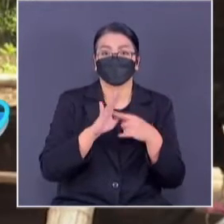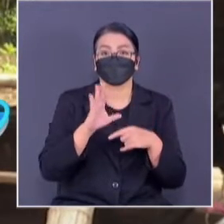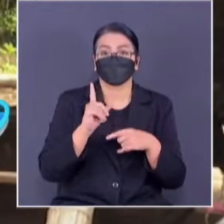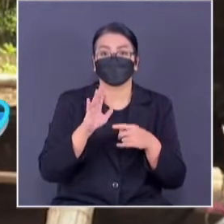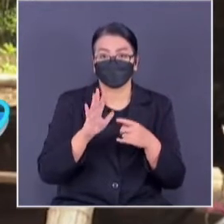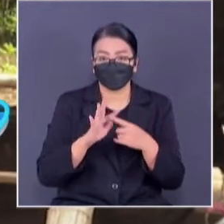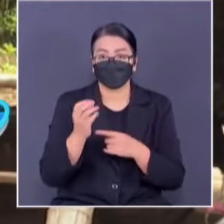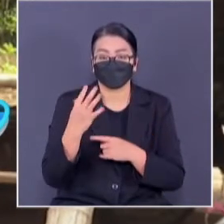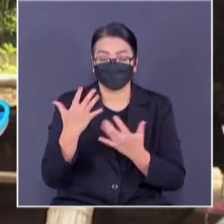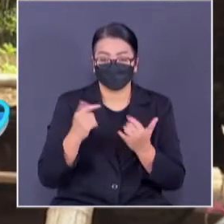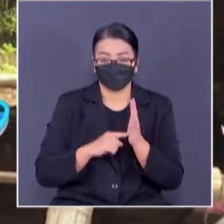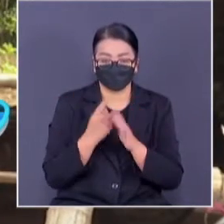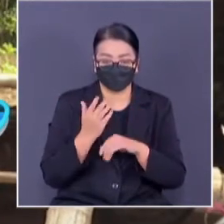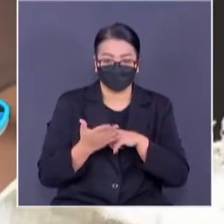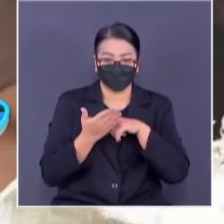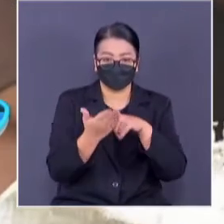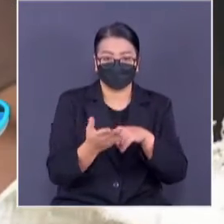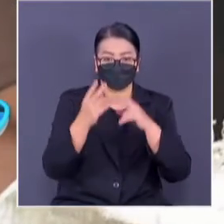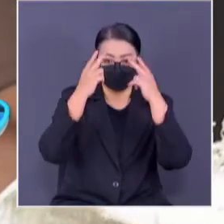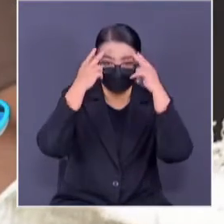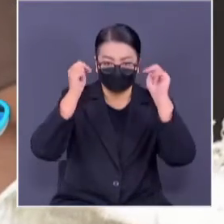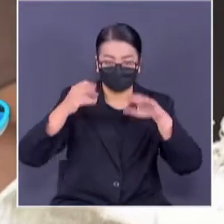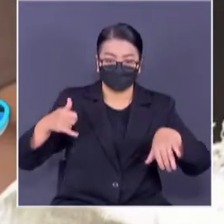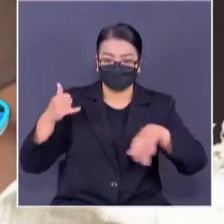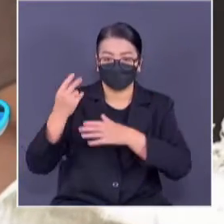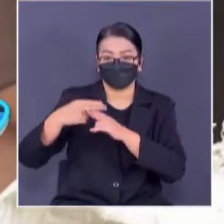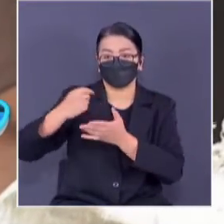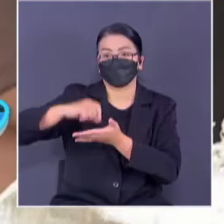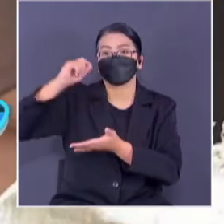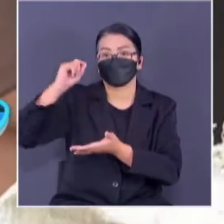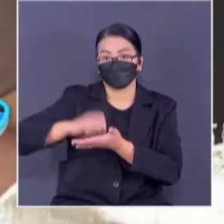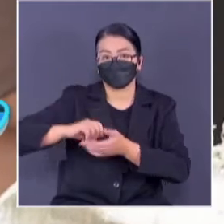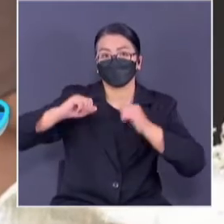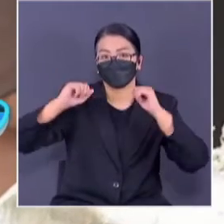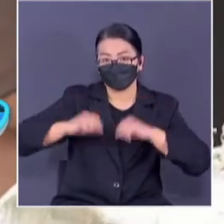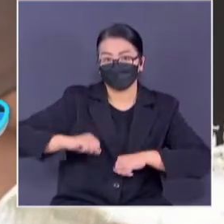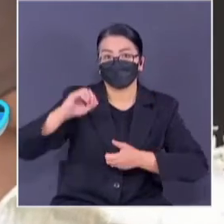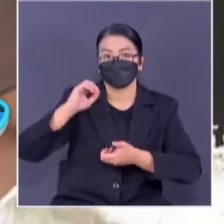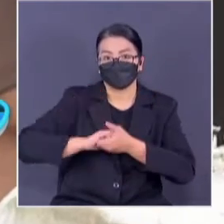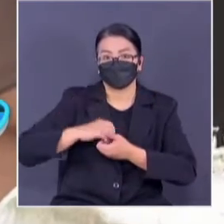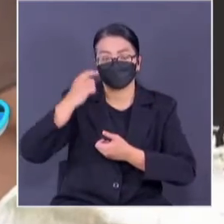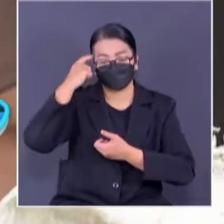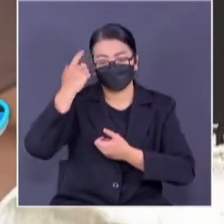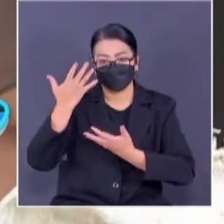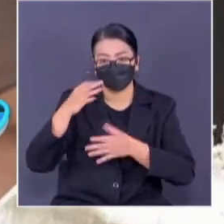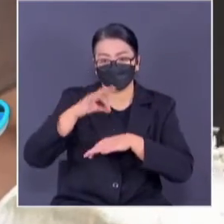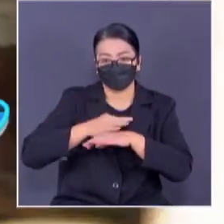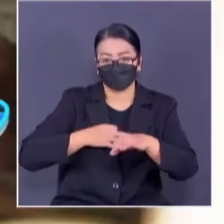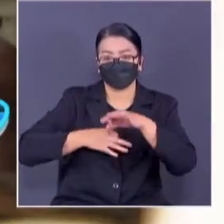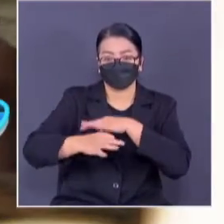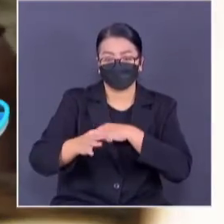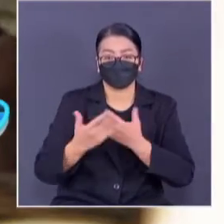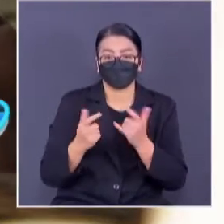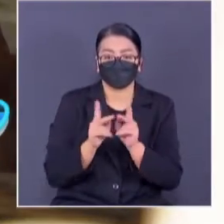ายอนุชาบอกว่าจะเร่งเสนอให้นายกรัฐมนตรีได้ลงนามตามข้อตกลงร่วมกันก็คาดว่าอาจจะมีการประชุมกรรม